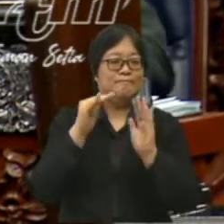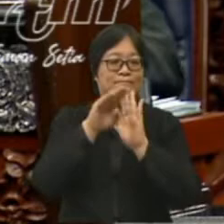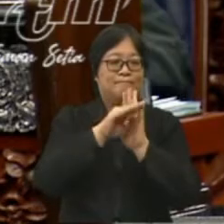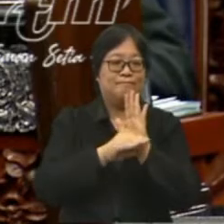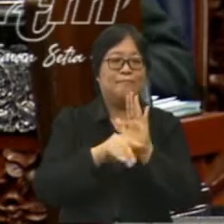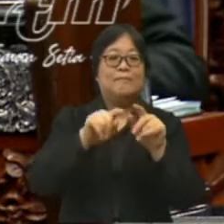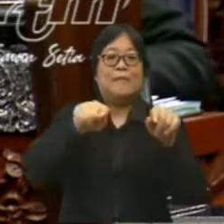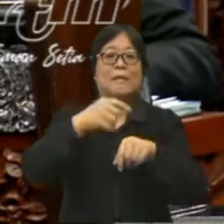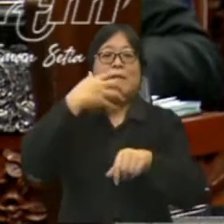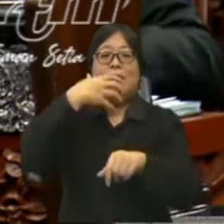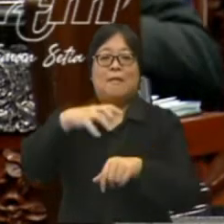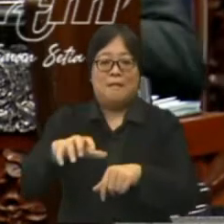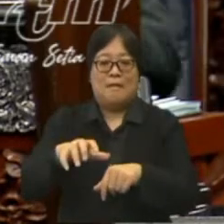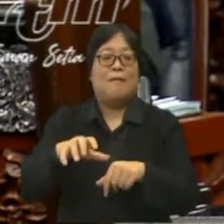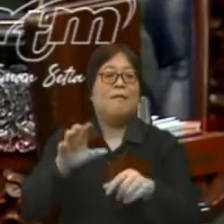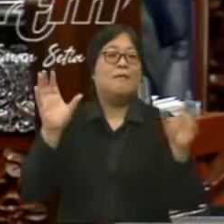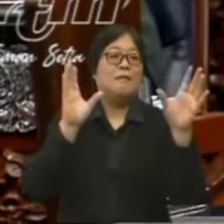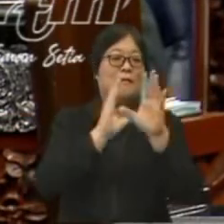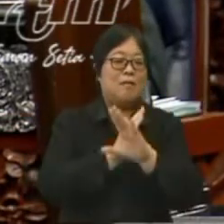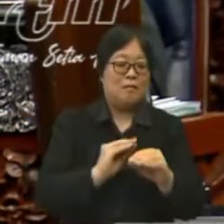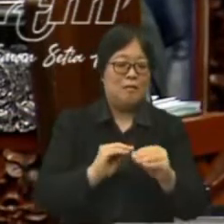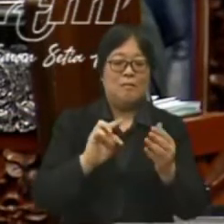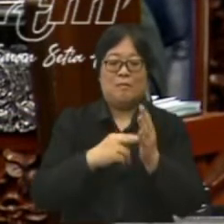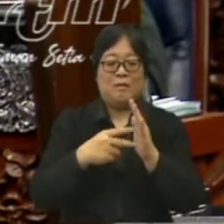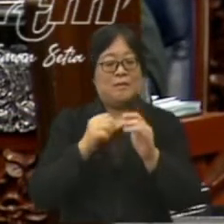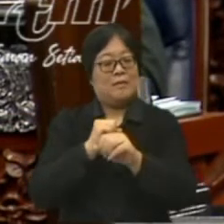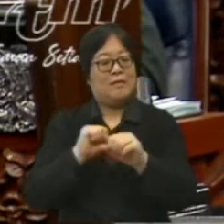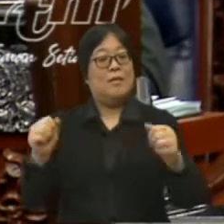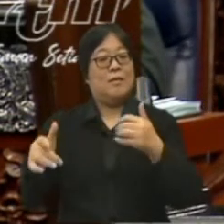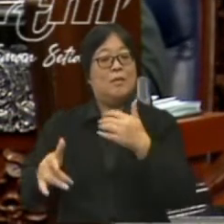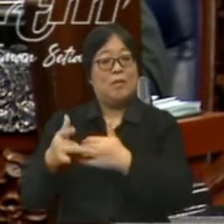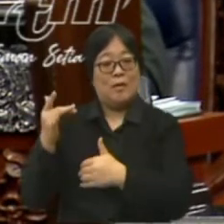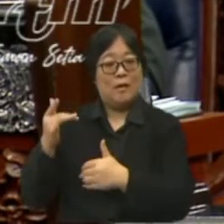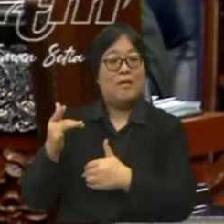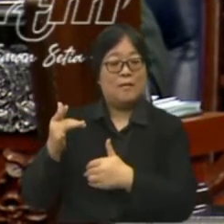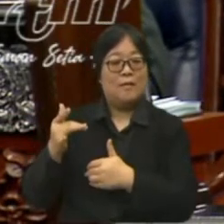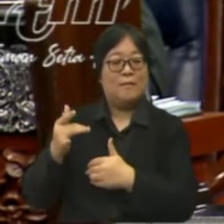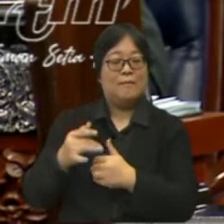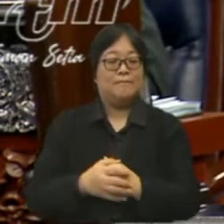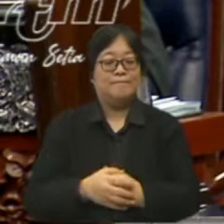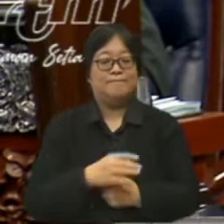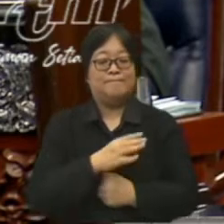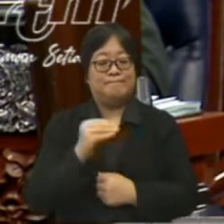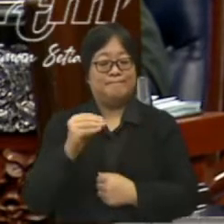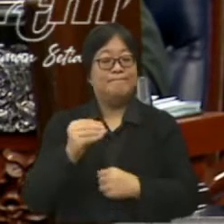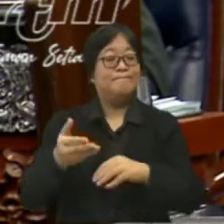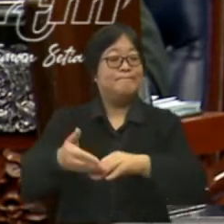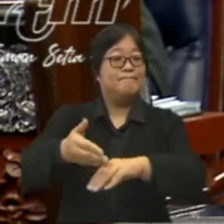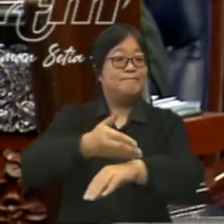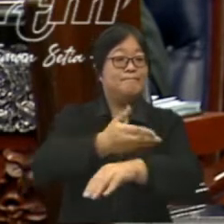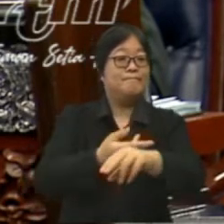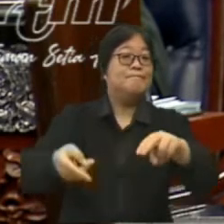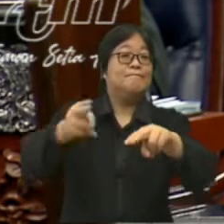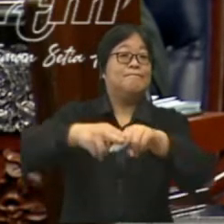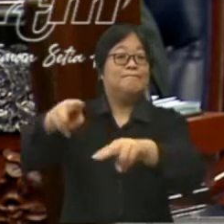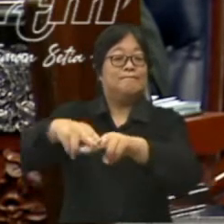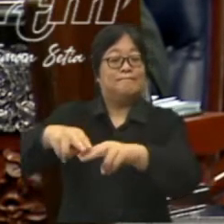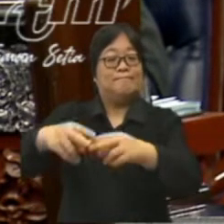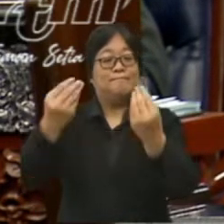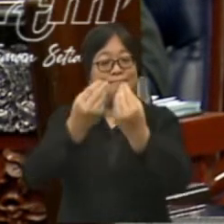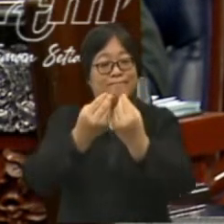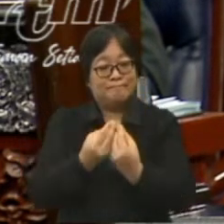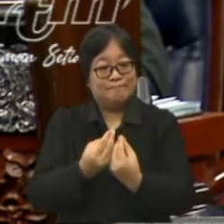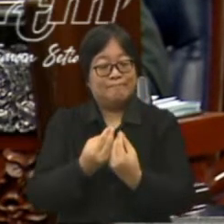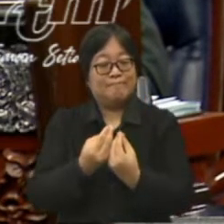hotspot hotspot yang berada di Serawak jadi persediaan lebih awal dibuat dan penambahan penambahan rangka